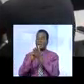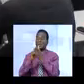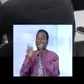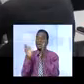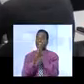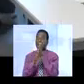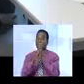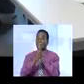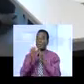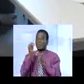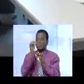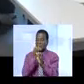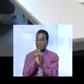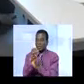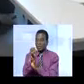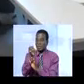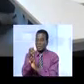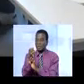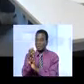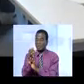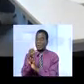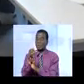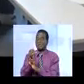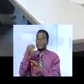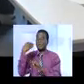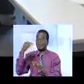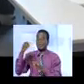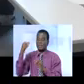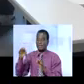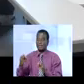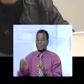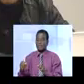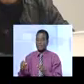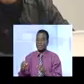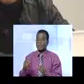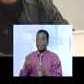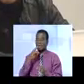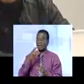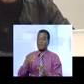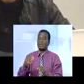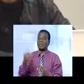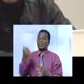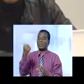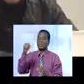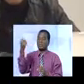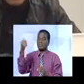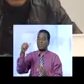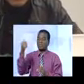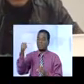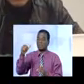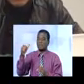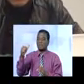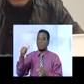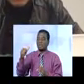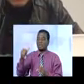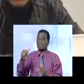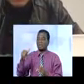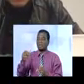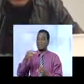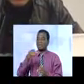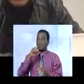publics française située à Brest. Ils sont environ une dizaine. Ils suivent